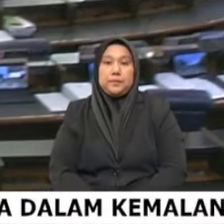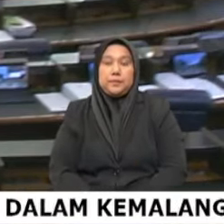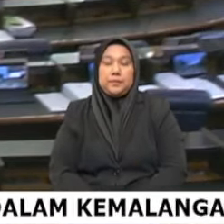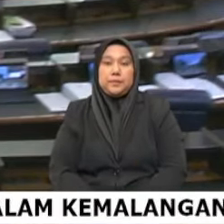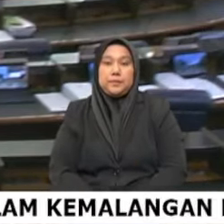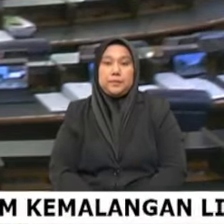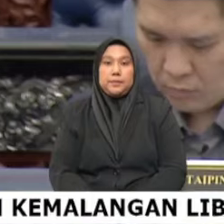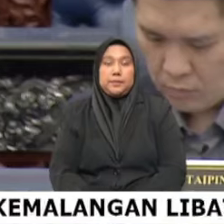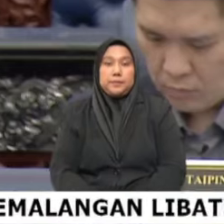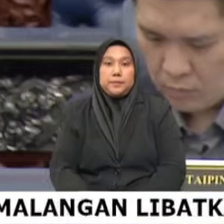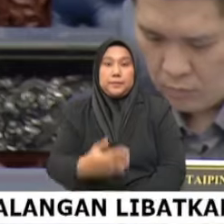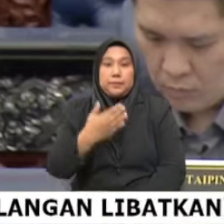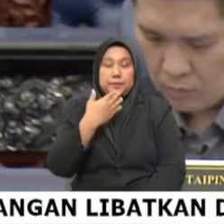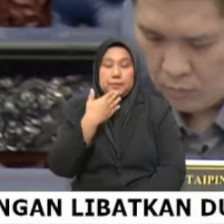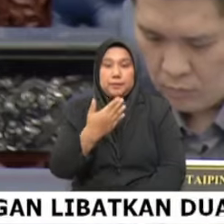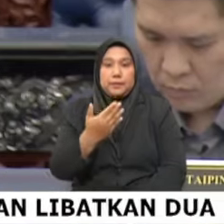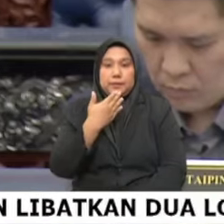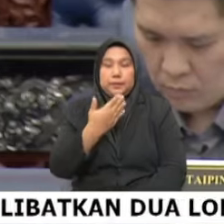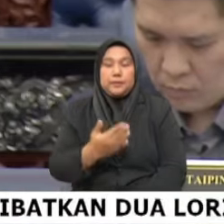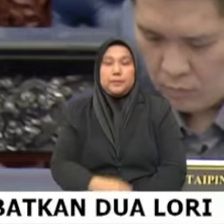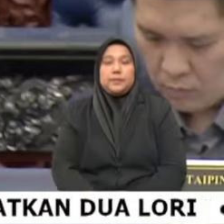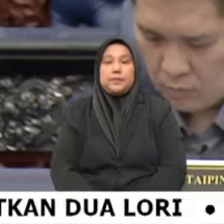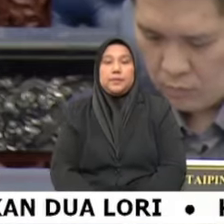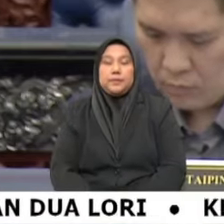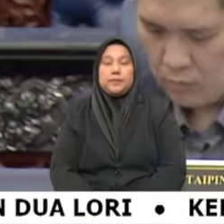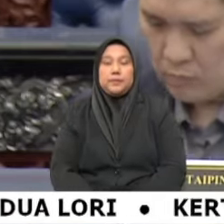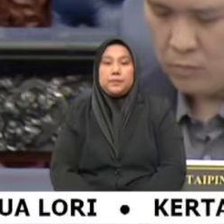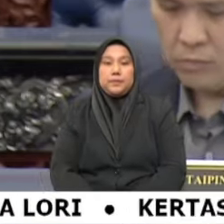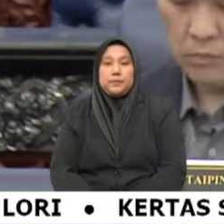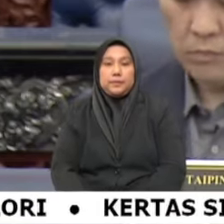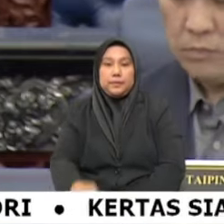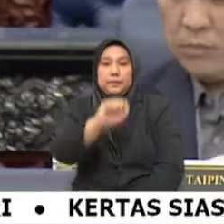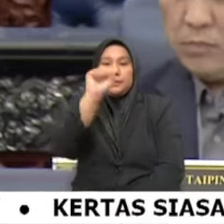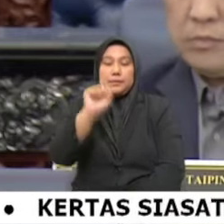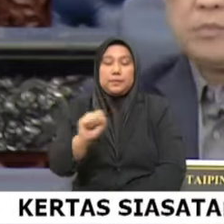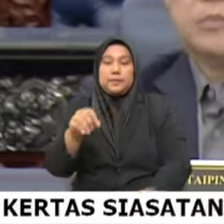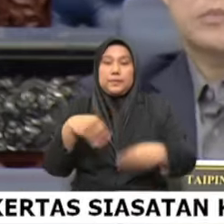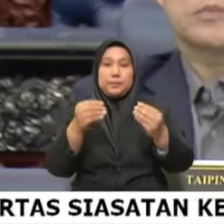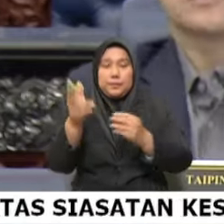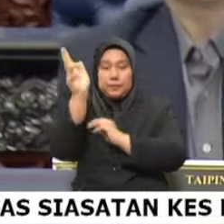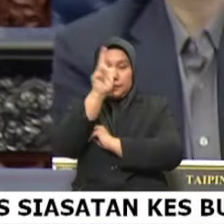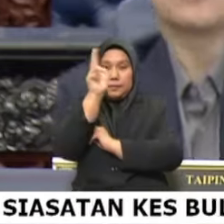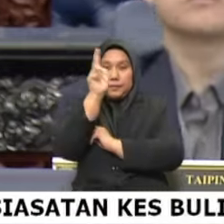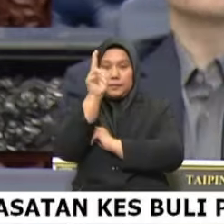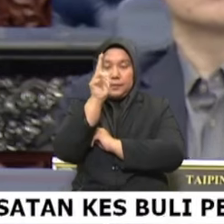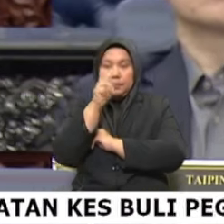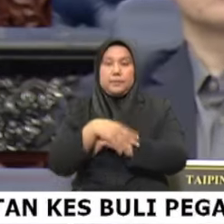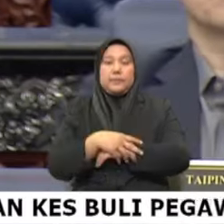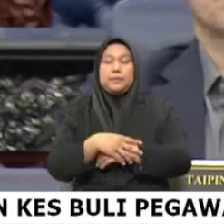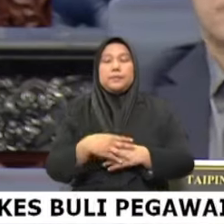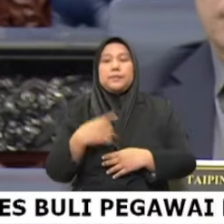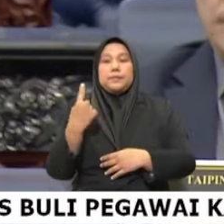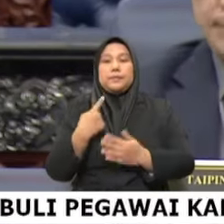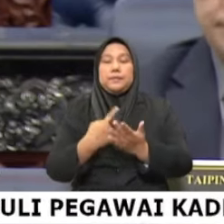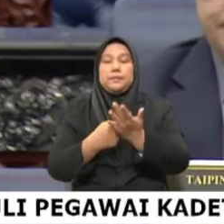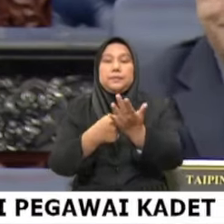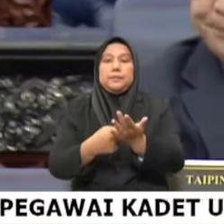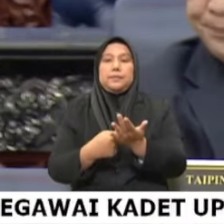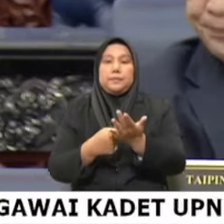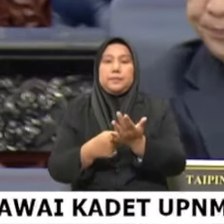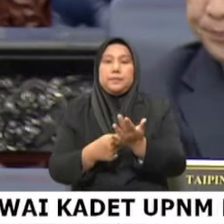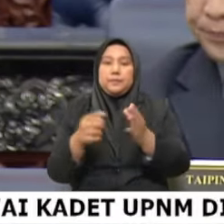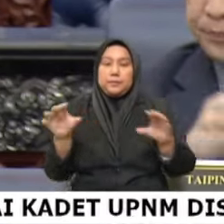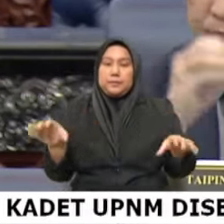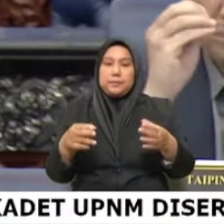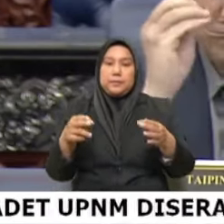Terima kasih Yang Berhormat di atas soalan yang diberikan. Kerajaan sentiasa berbincang dan